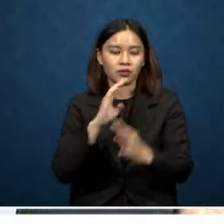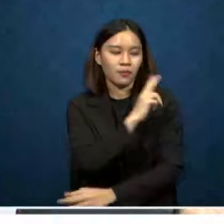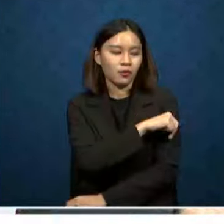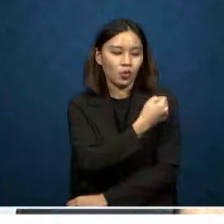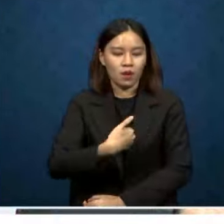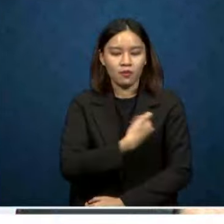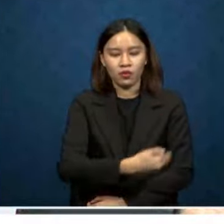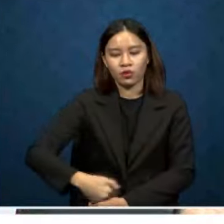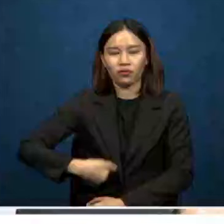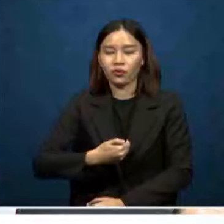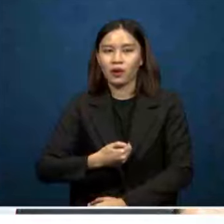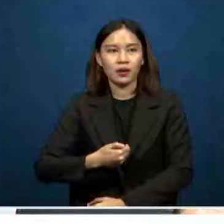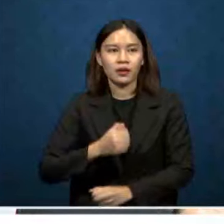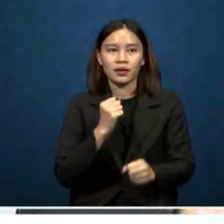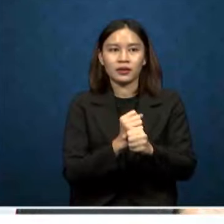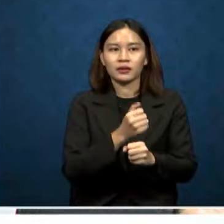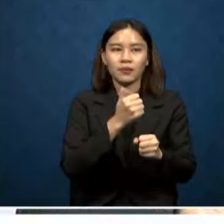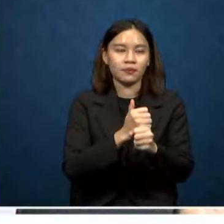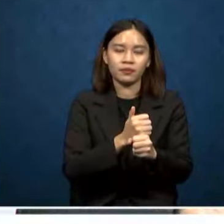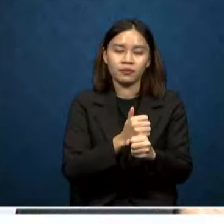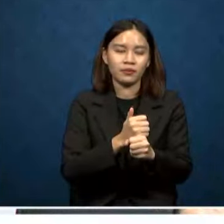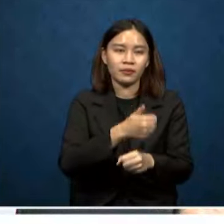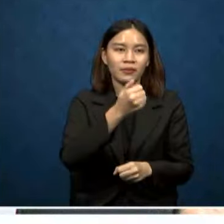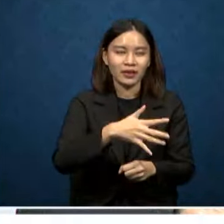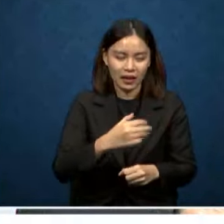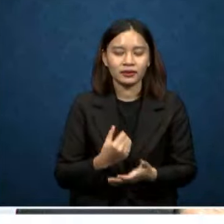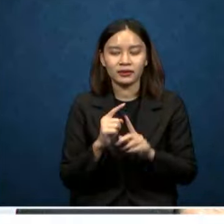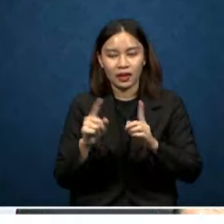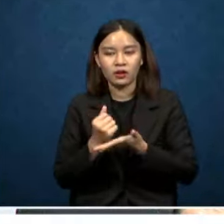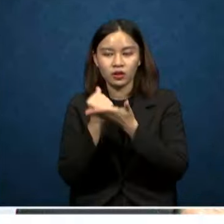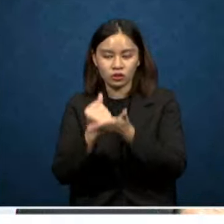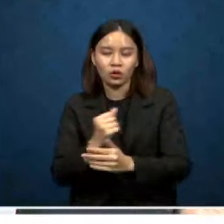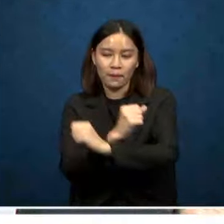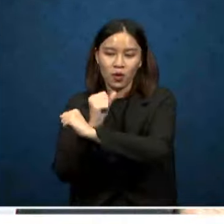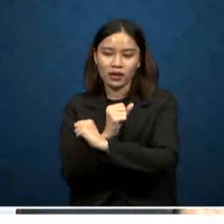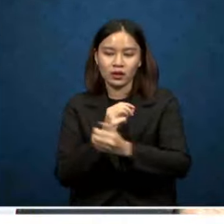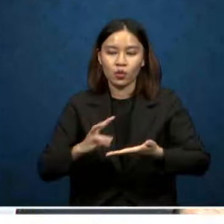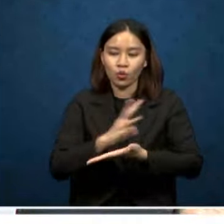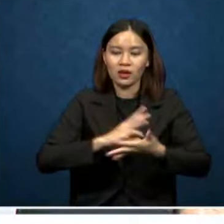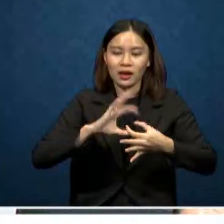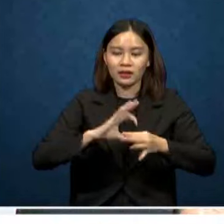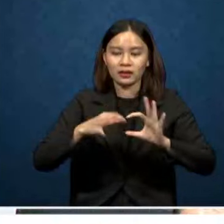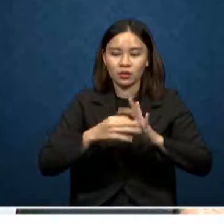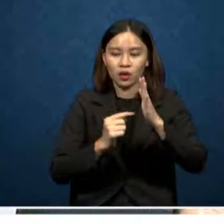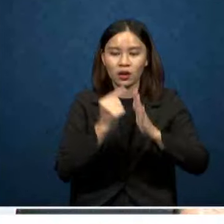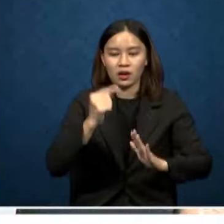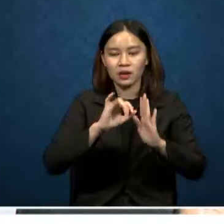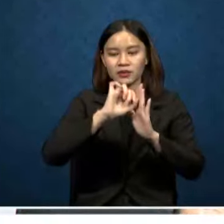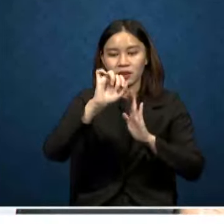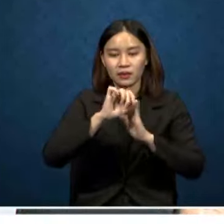บอกท่านรักษาไม่ไหวท่านจะช่วยป้องกันครับเพราะฉะนั้นวิทยาลัยพระระศึกษาแห่งแรกเกิดขึ้นที่จังหวัดเชียงใหม่